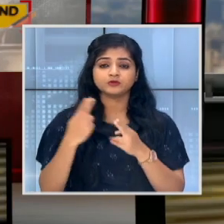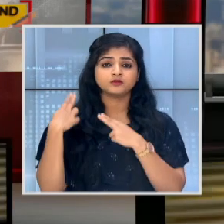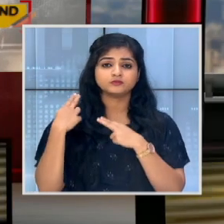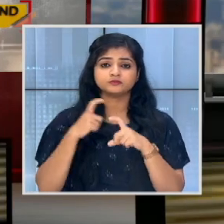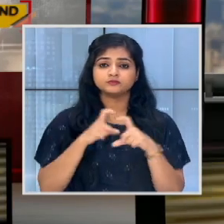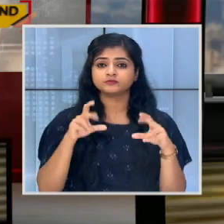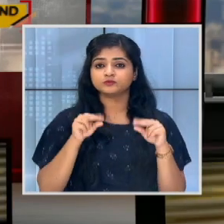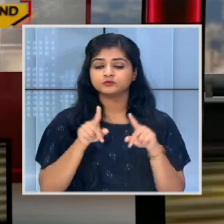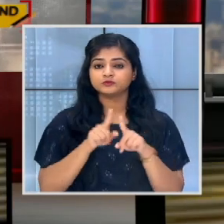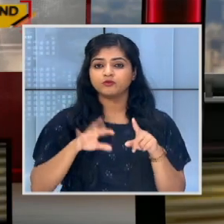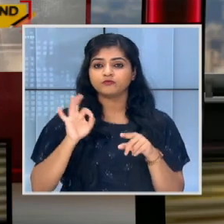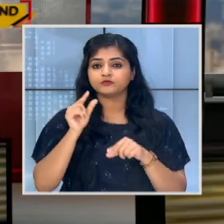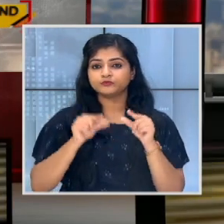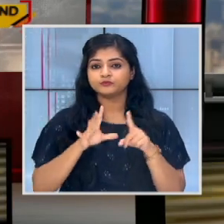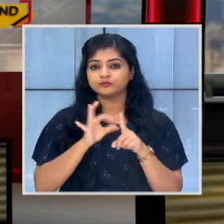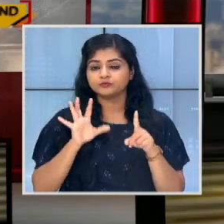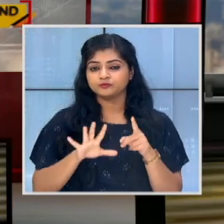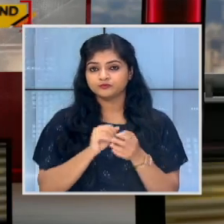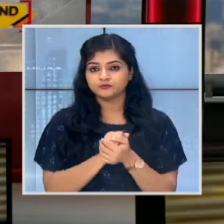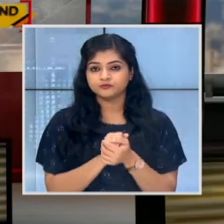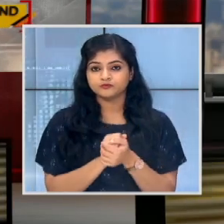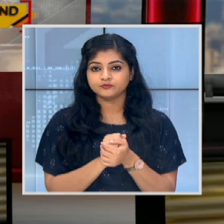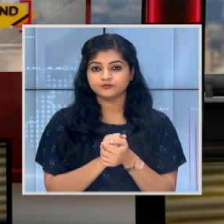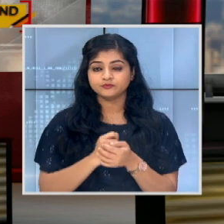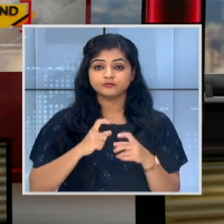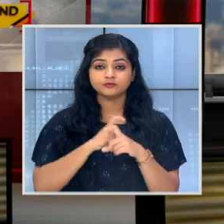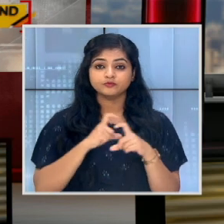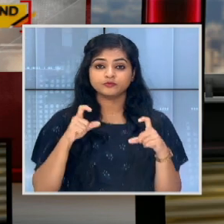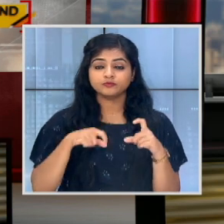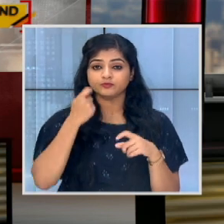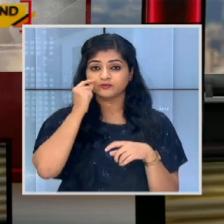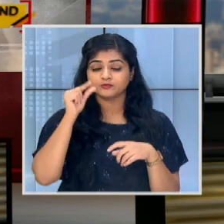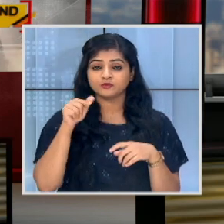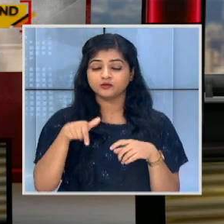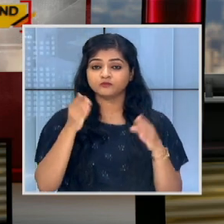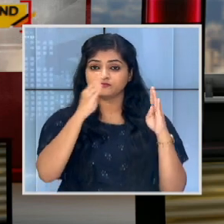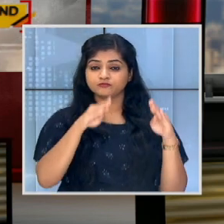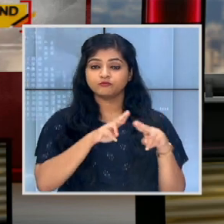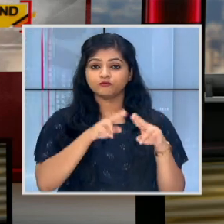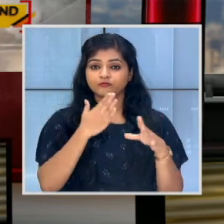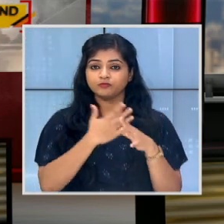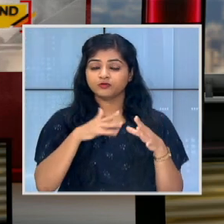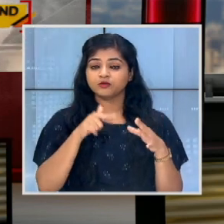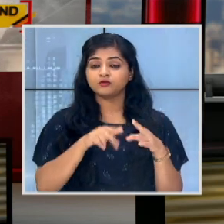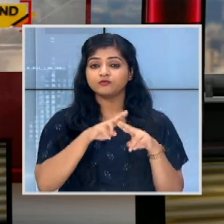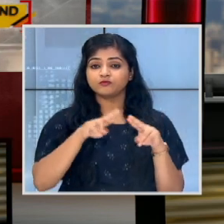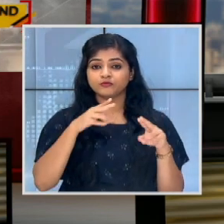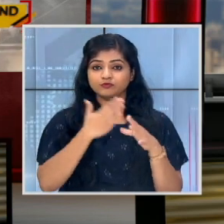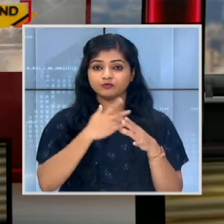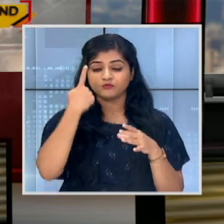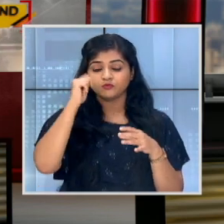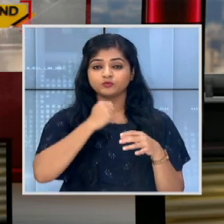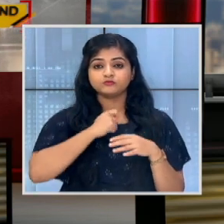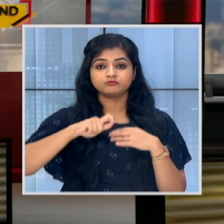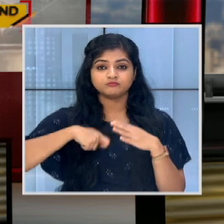നിരുത്തരവാദിത്തപരമായ ഇടപെടലാണ് അധികാരികളുടെ ഭാഗത്തു നിന്നുണ്ടായതെന്ന് പറയേണ്ടി വരും. കൃത്യമായും അയാൾ ആ ശില്പത്തിന്റെ പൂർത്തീകരണത്തിന് വേണ്ടി, അതിന്റെ പൂർണ്ണതയ്ക്ക് വേണ്ടി സ്വന്തം